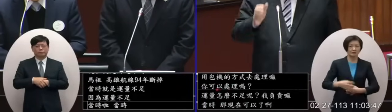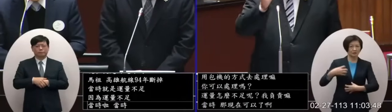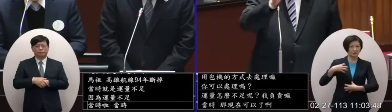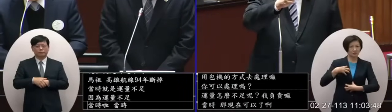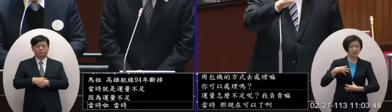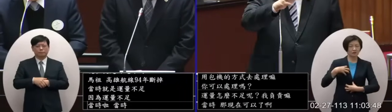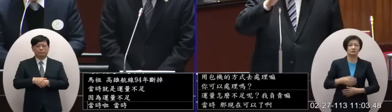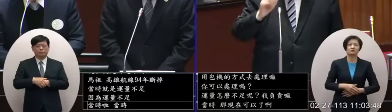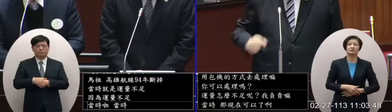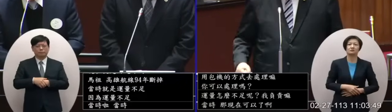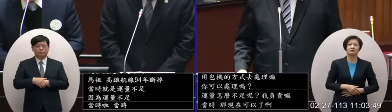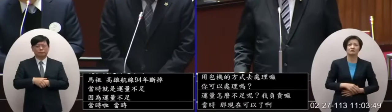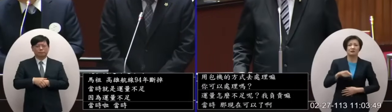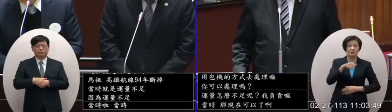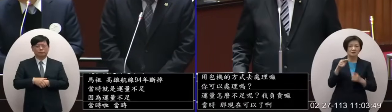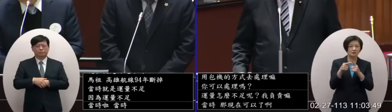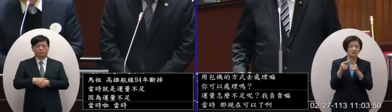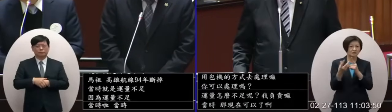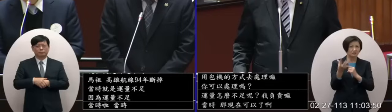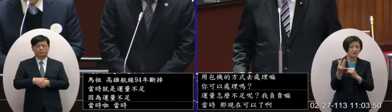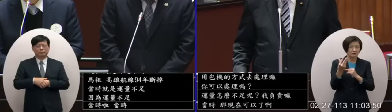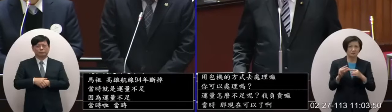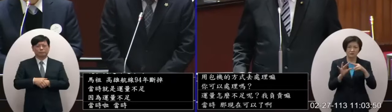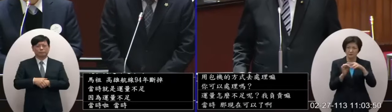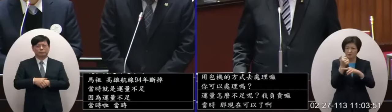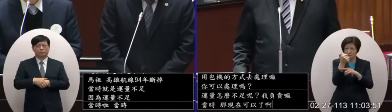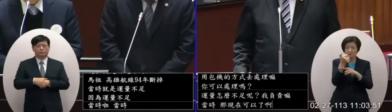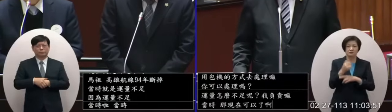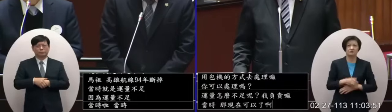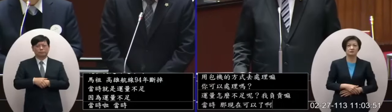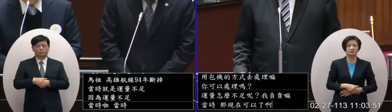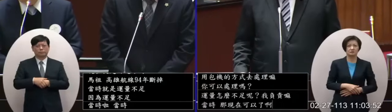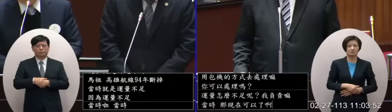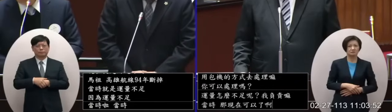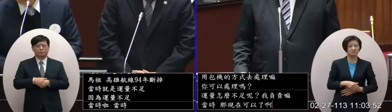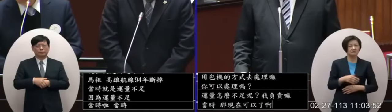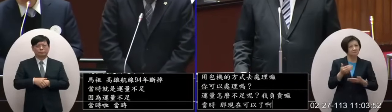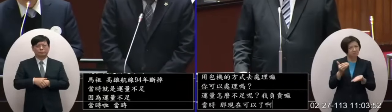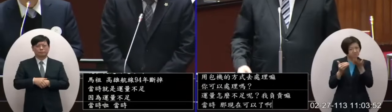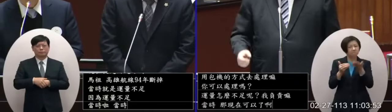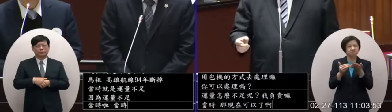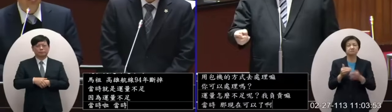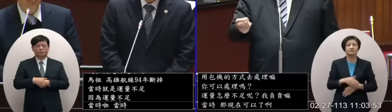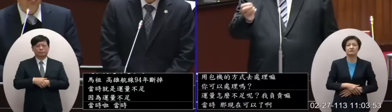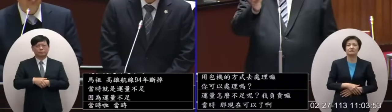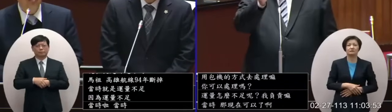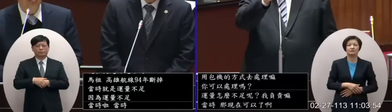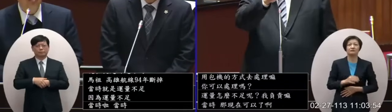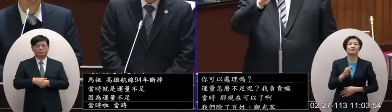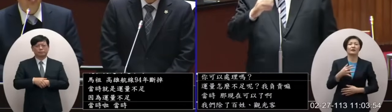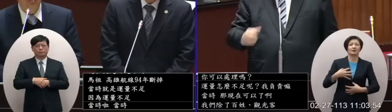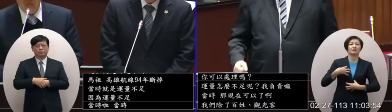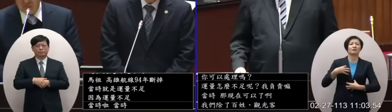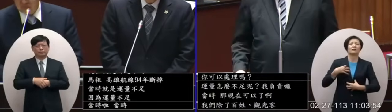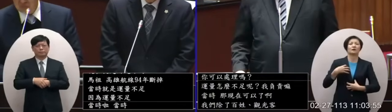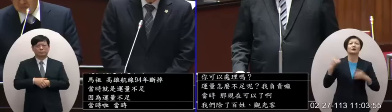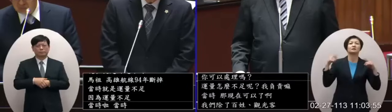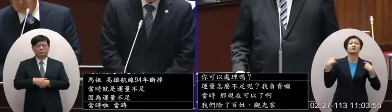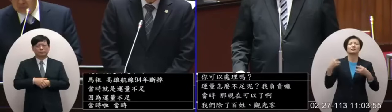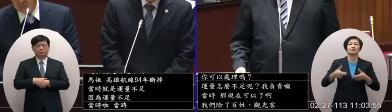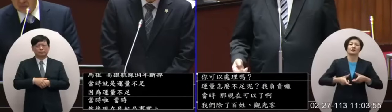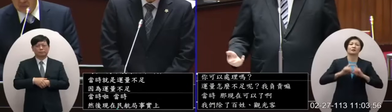啊，在南部是，50%哎，还不止哎。 对， 阿兵哥也是回家的路